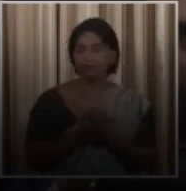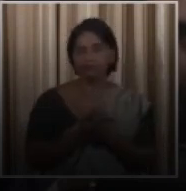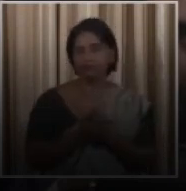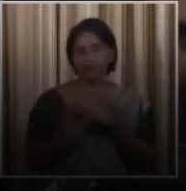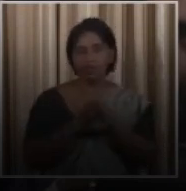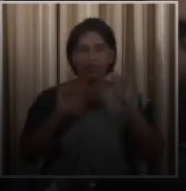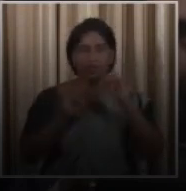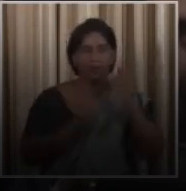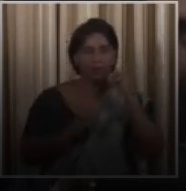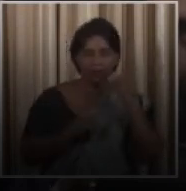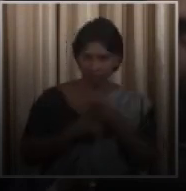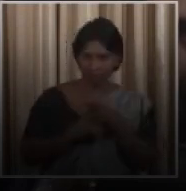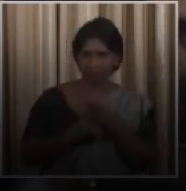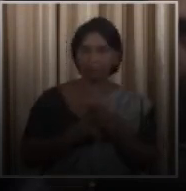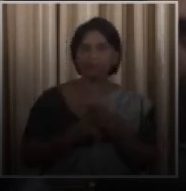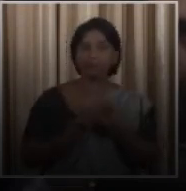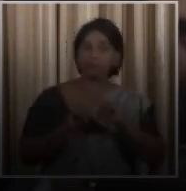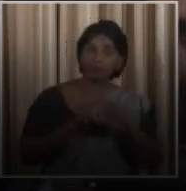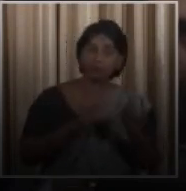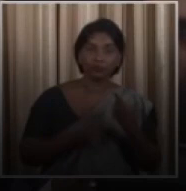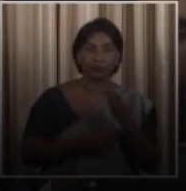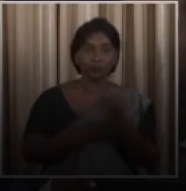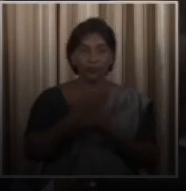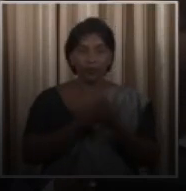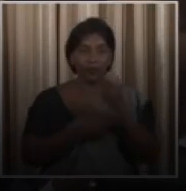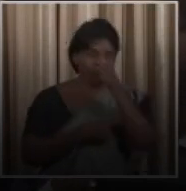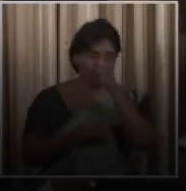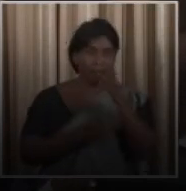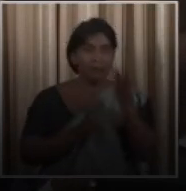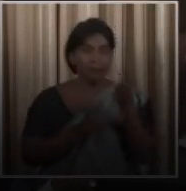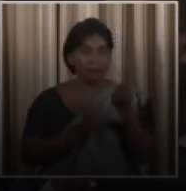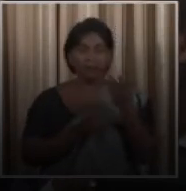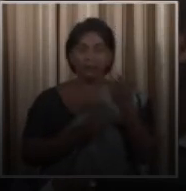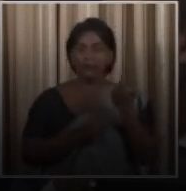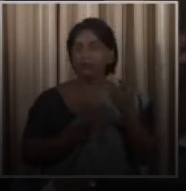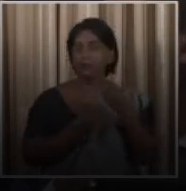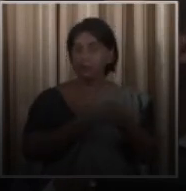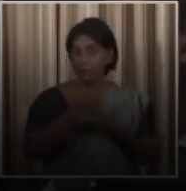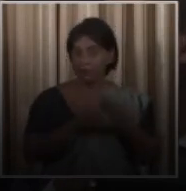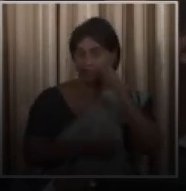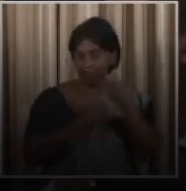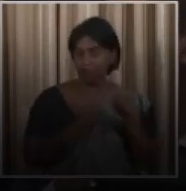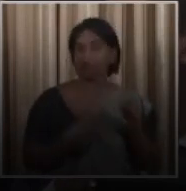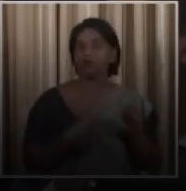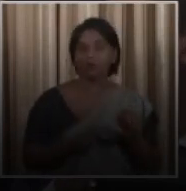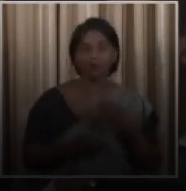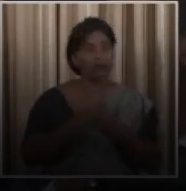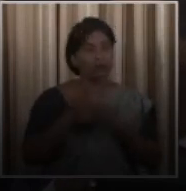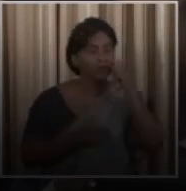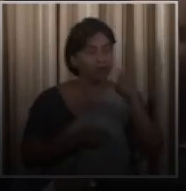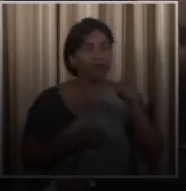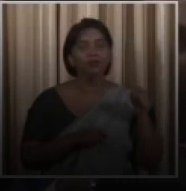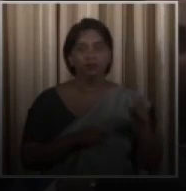කලාතුරකින් එතකොට වෙනත් ආකාරයකින් කළු සල්ලි තියෙන මිනිස්සු දූෂිත ගනුදෙනු කරන මිනිස්සු ජාවාරම්